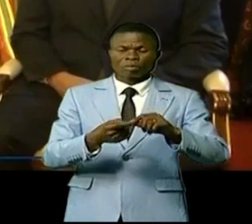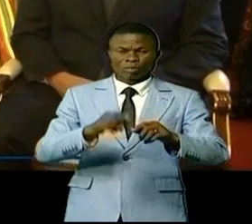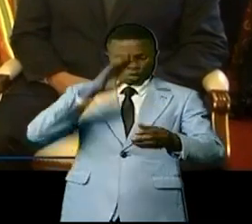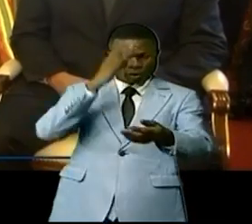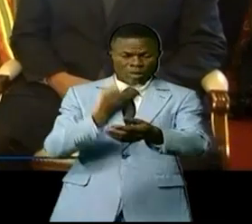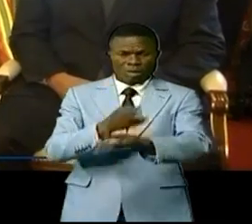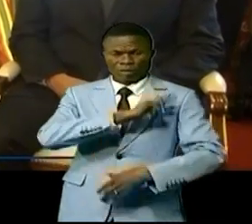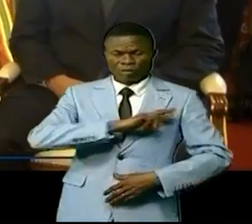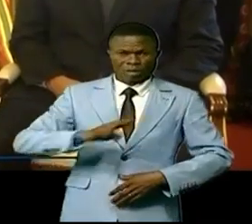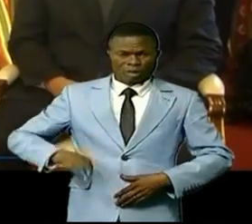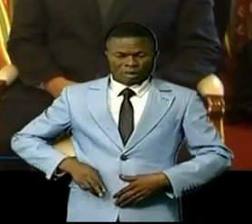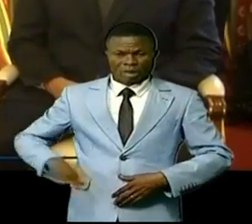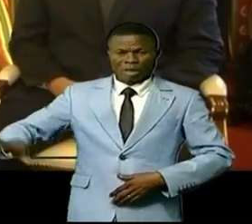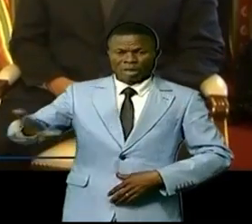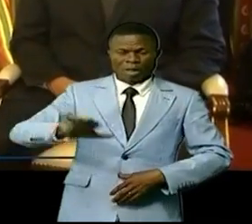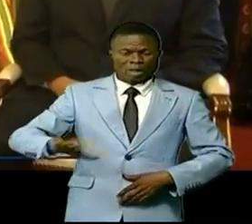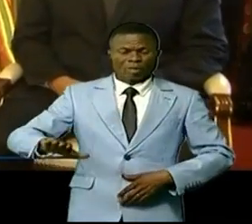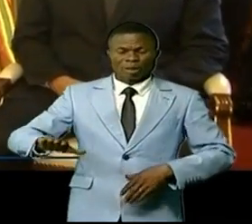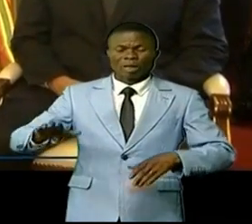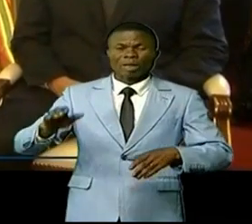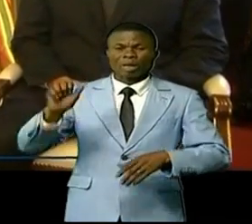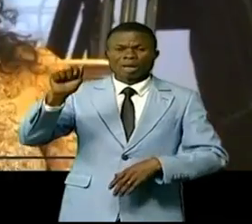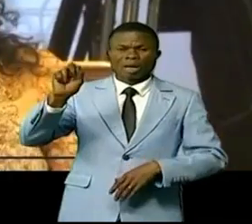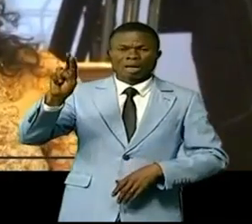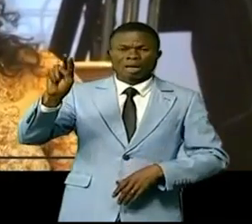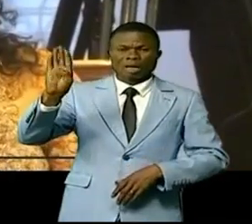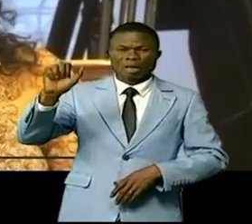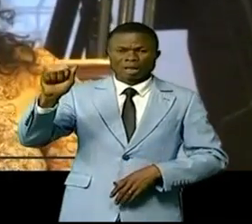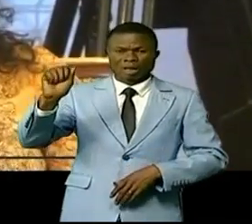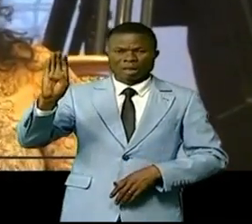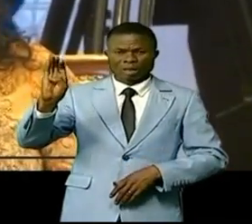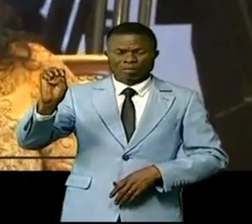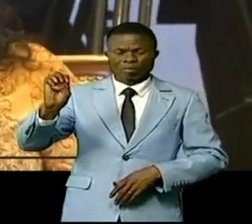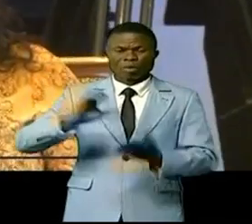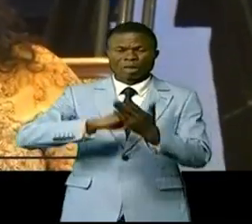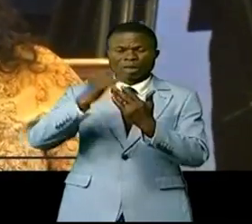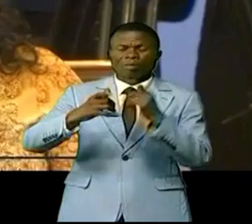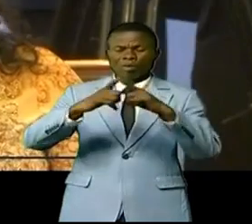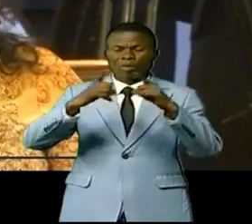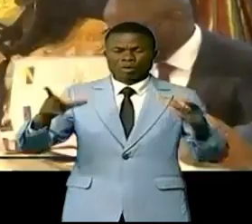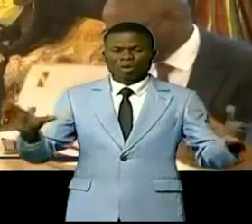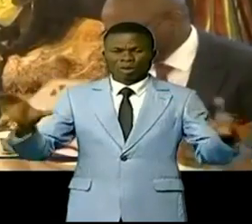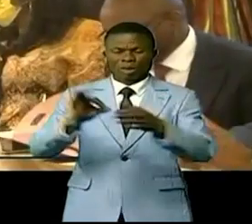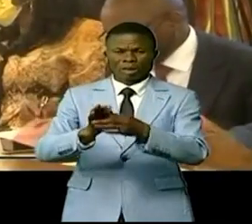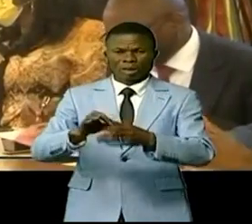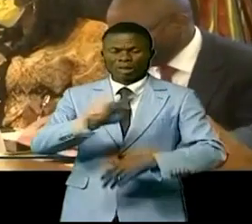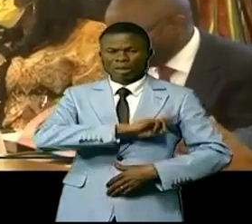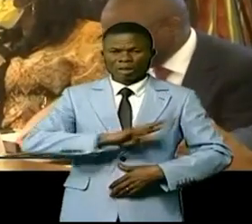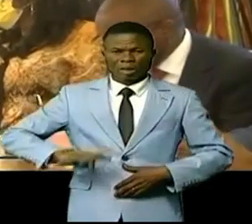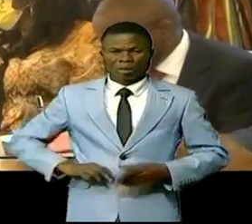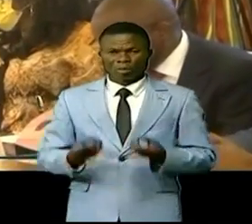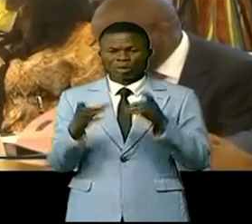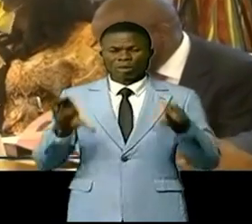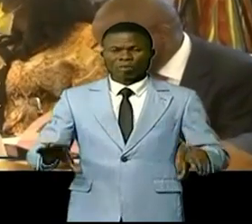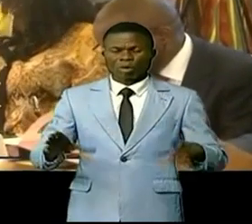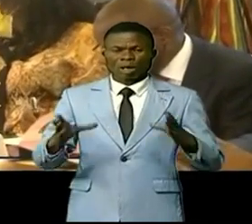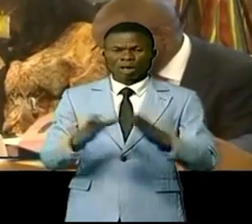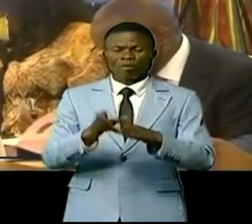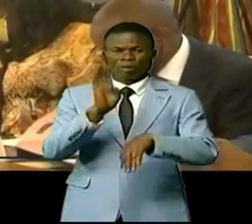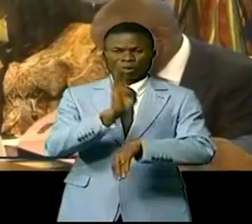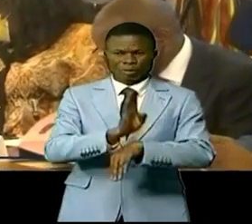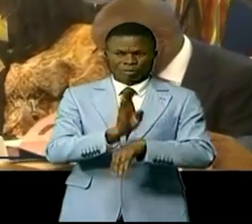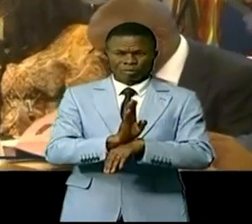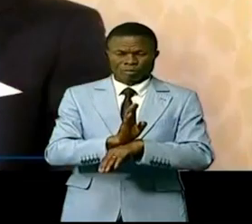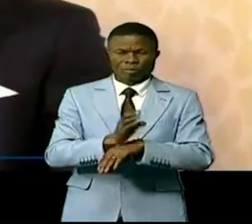des Émirats Arabes Unis, partenaire de ces grands projets qui réunit à nouveau la RDC et les Congo-Brazzaville. En mode